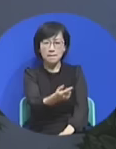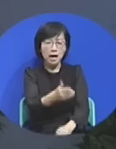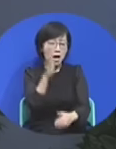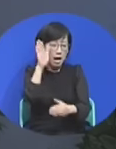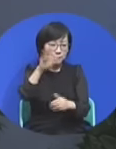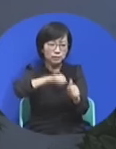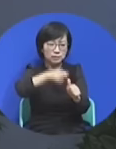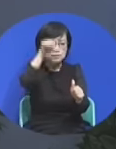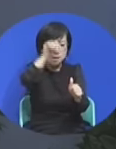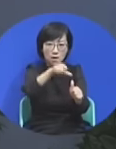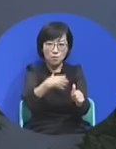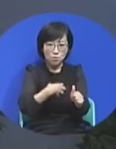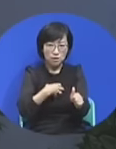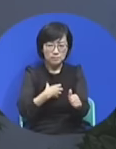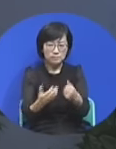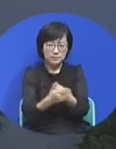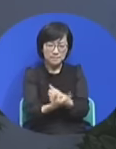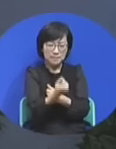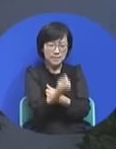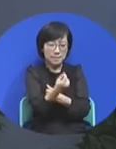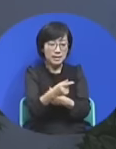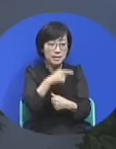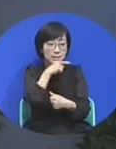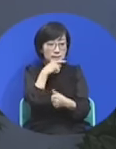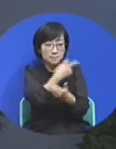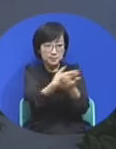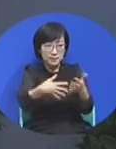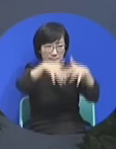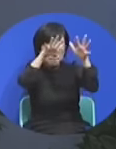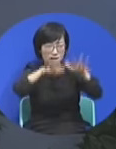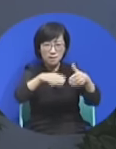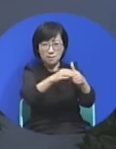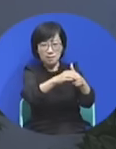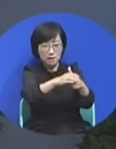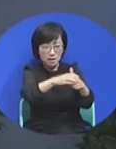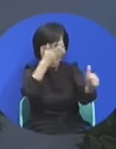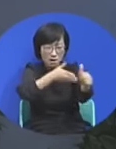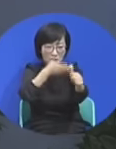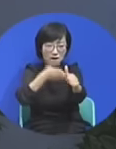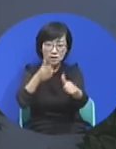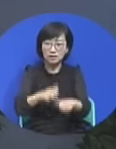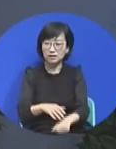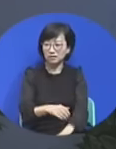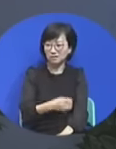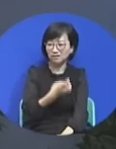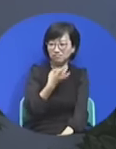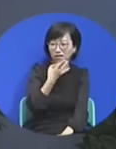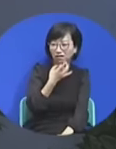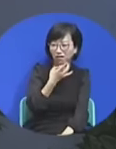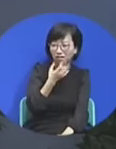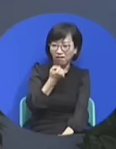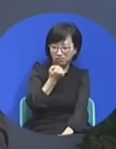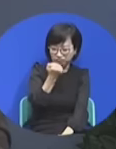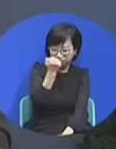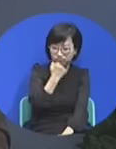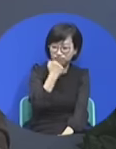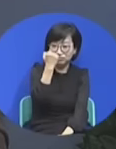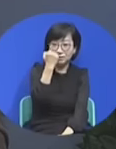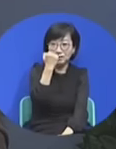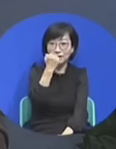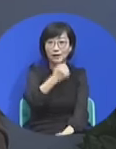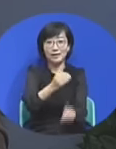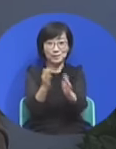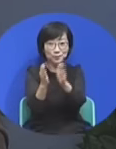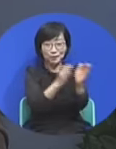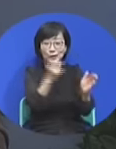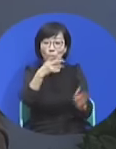And they looked at Egypt and gave this message saying, you're going to be destroyed in this such and such manner, so you must save yourselves. And they just laughed. 바벨론 보고 얘기했어요. He